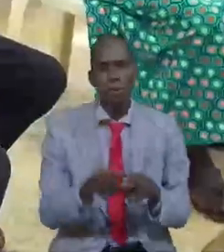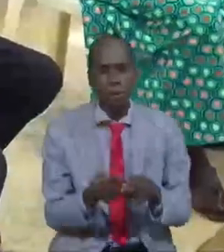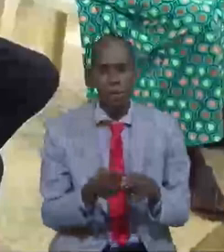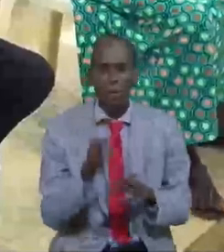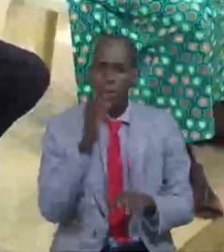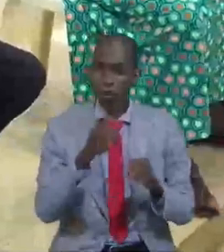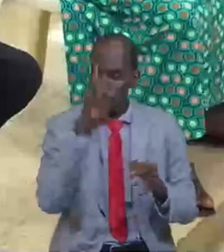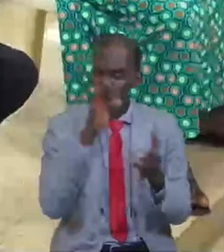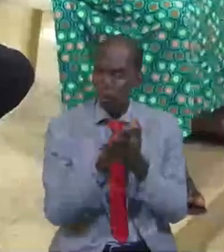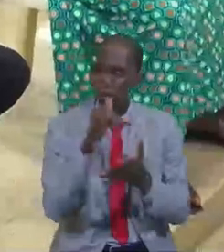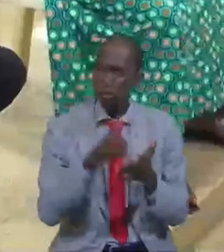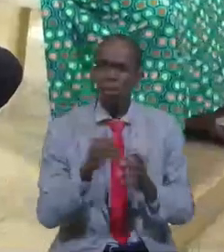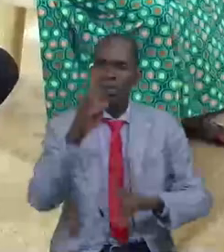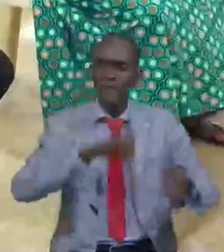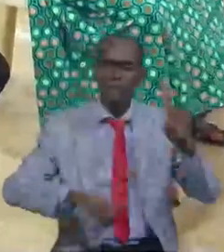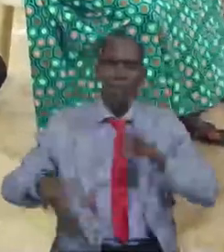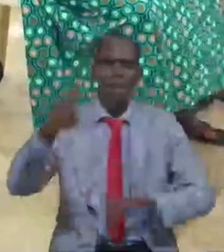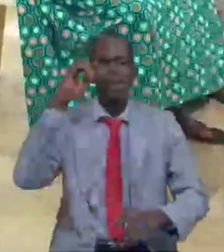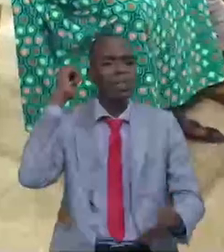bon amen.